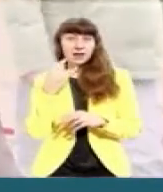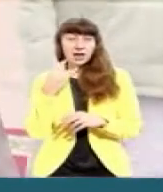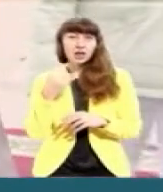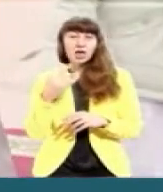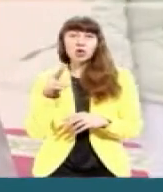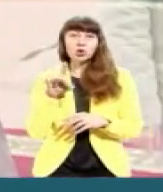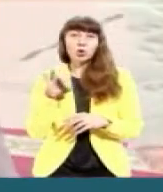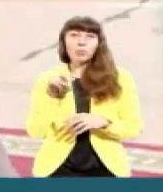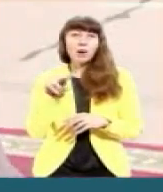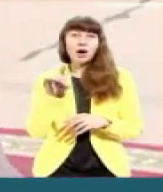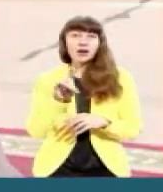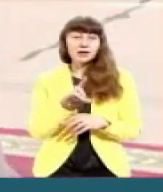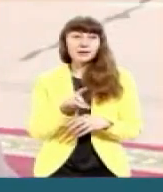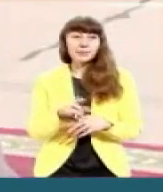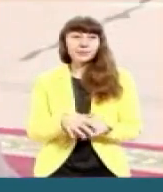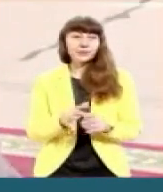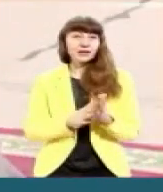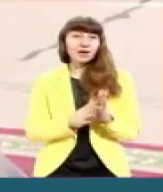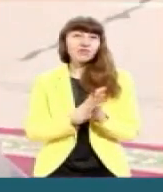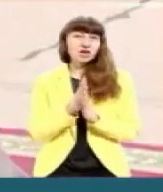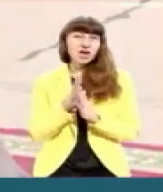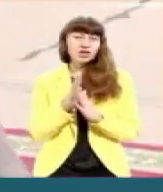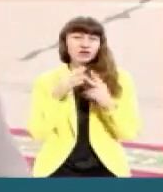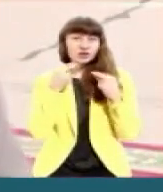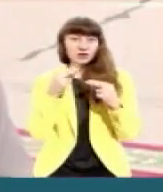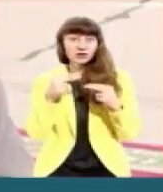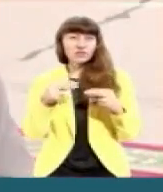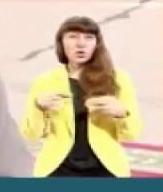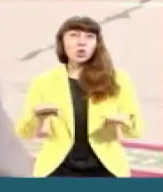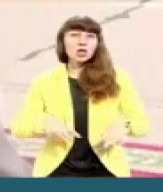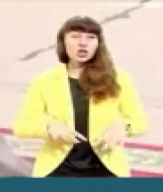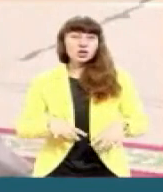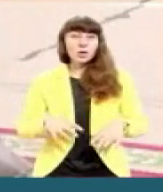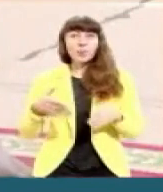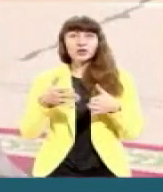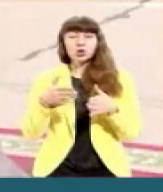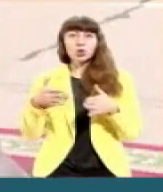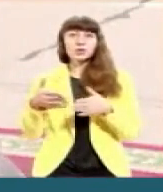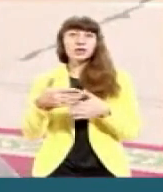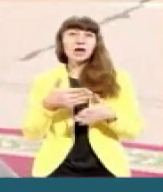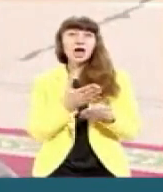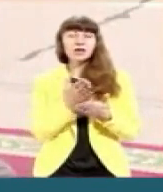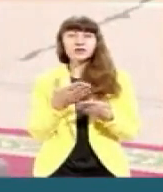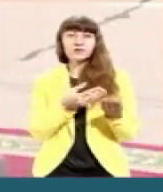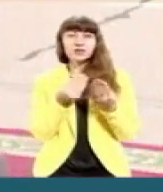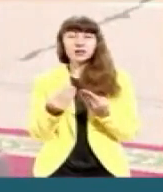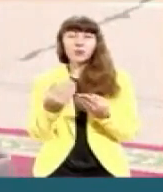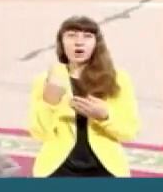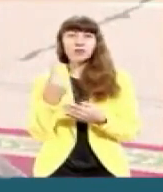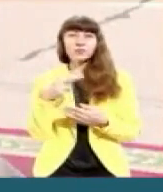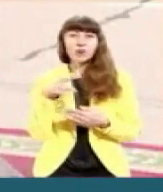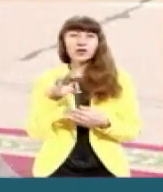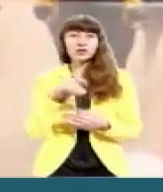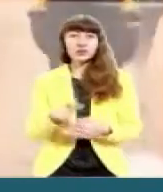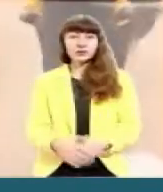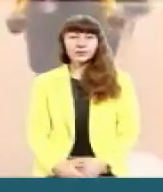сохранения и развития чистокровных верховых скакунов за 5 лет по дорожной карте из республиканского бюджета выделят больше 1 миллиарда